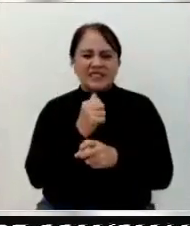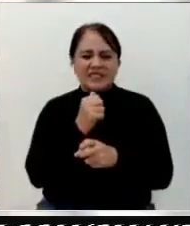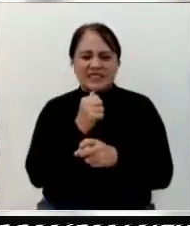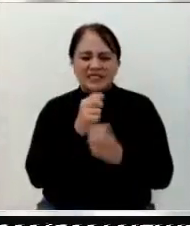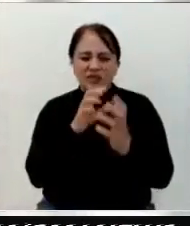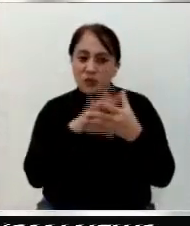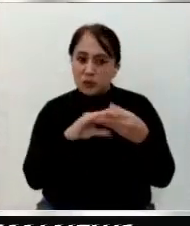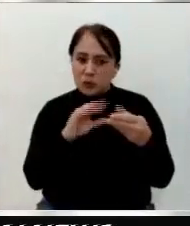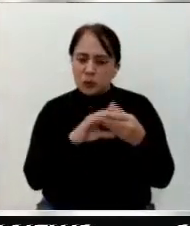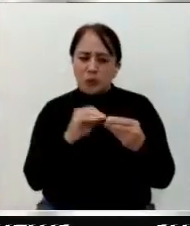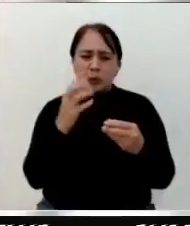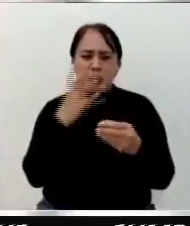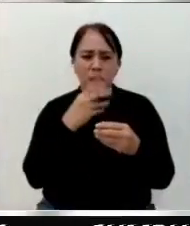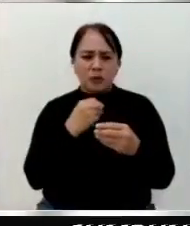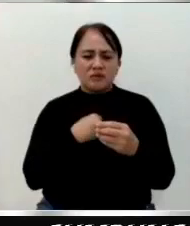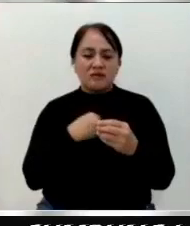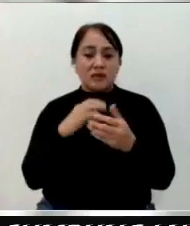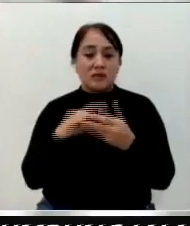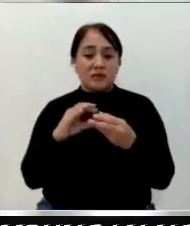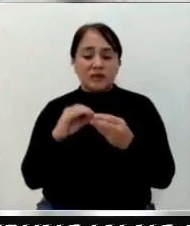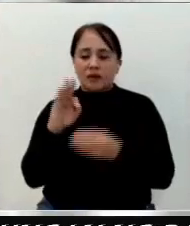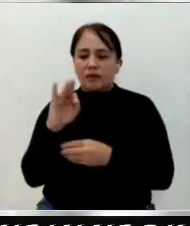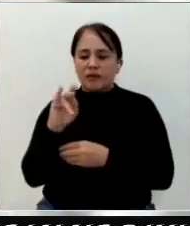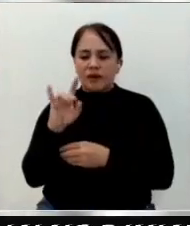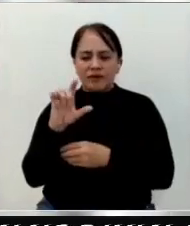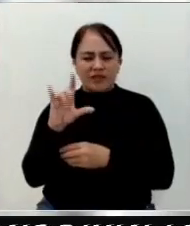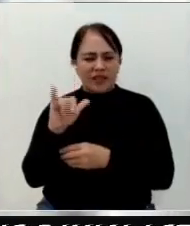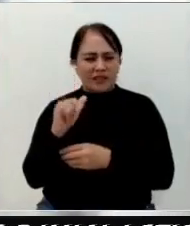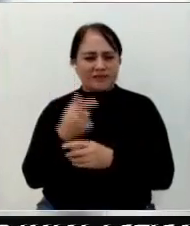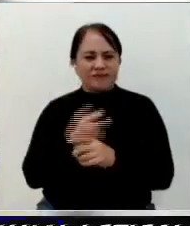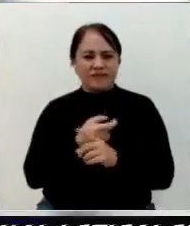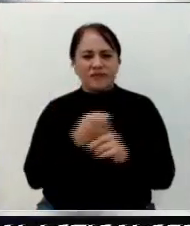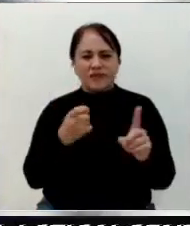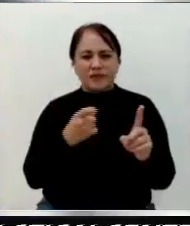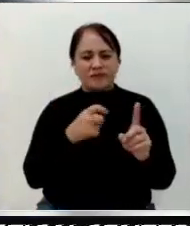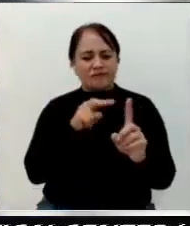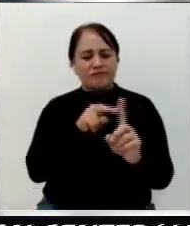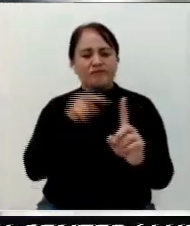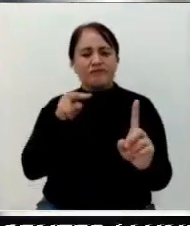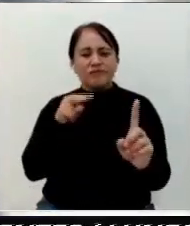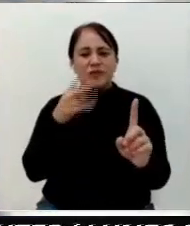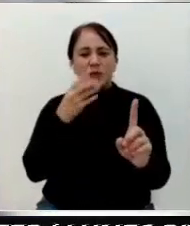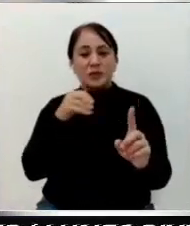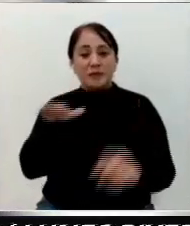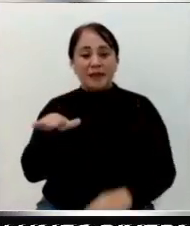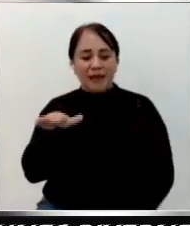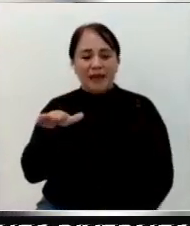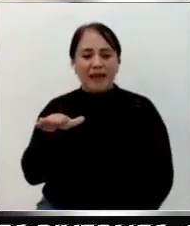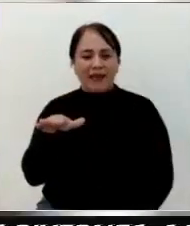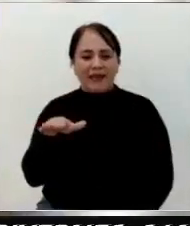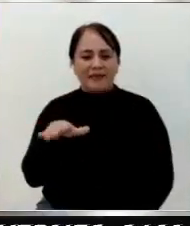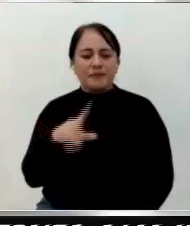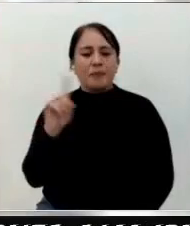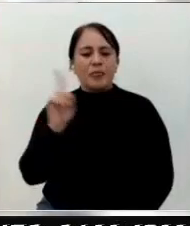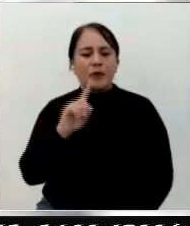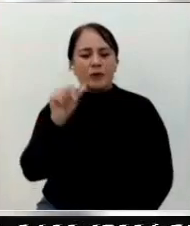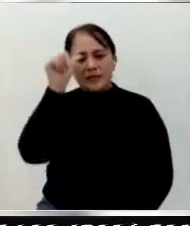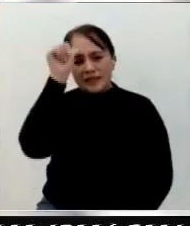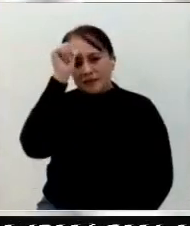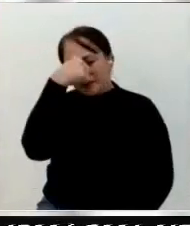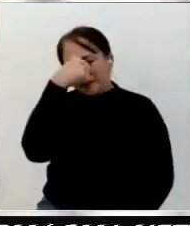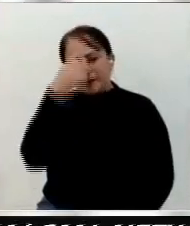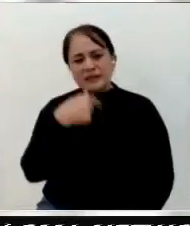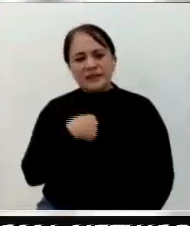ng Firefly galing siya sa point of view ng isang bata So kung ano yung naalala niya ba yung napaka pure